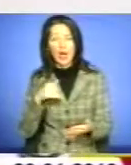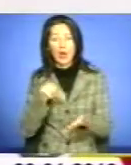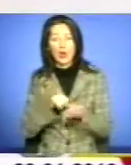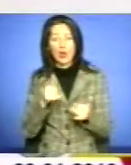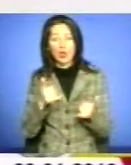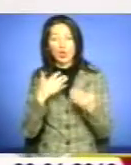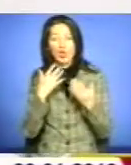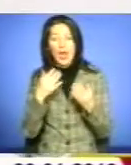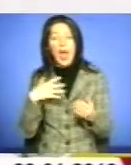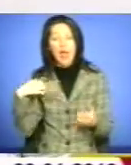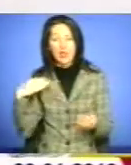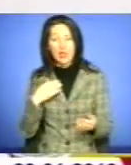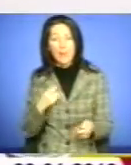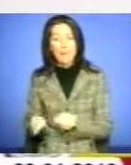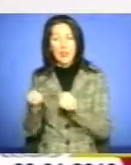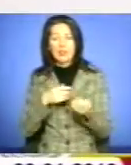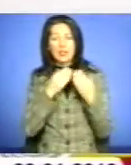привезла виставку «Графічний Львів».